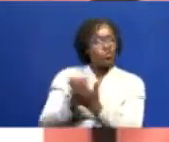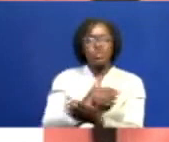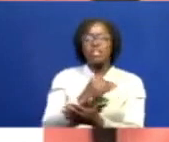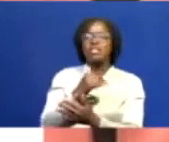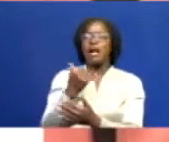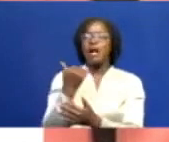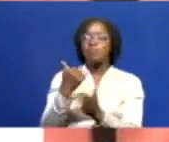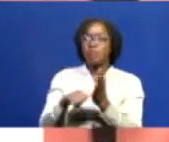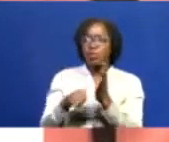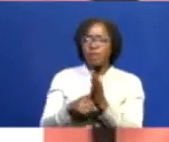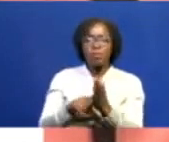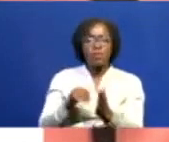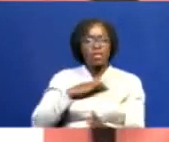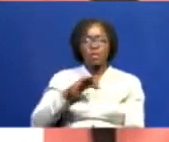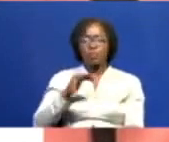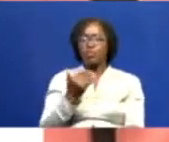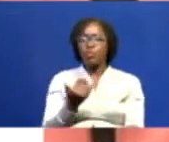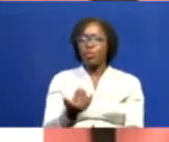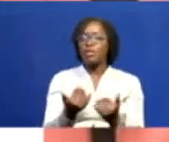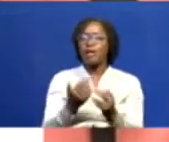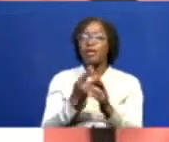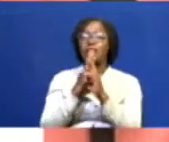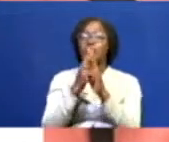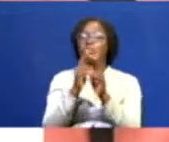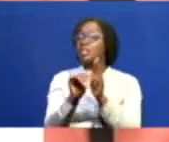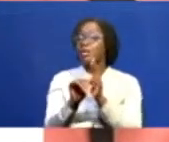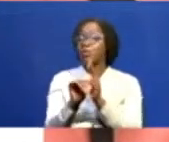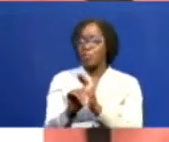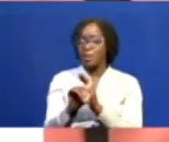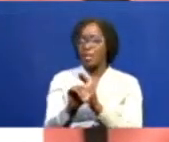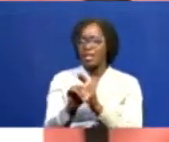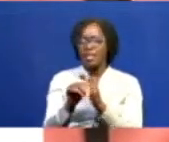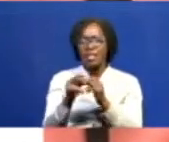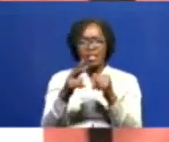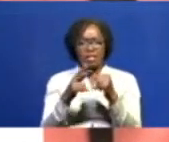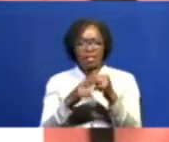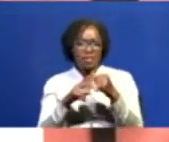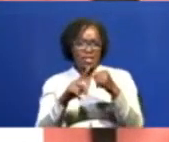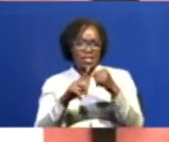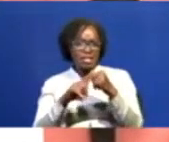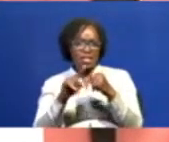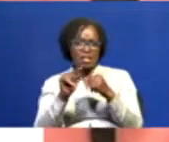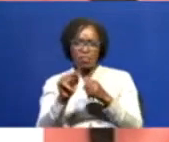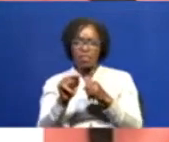Samburu kwa sasa inaripotiwa kwamba asilimia